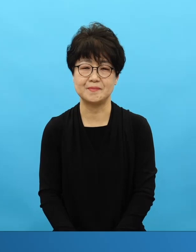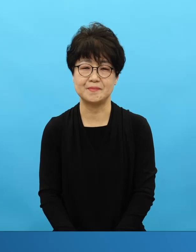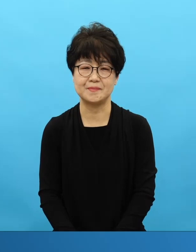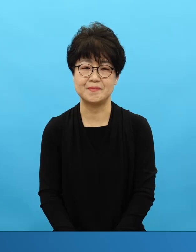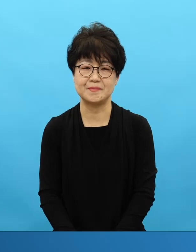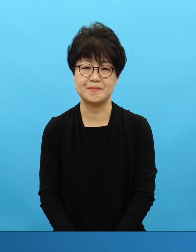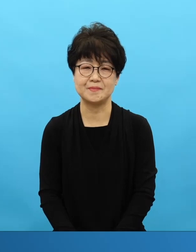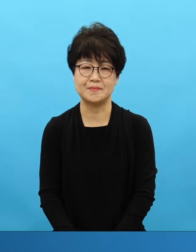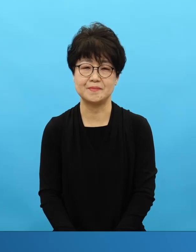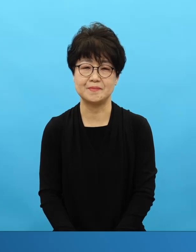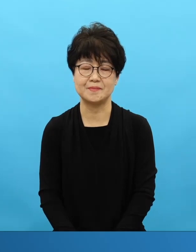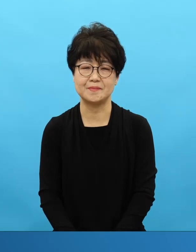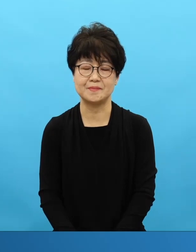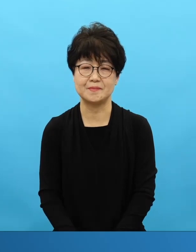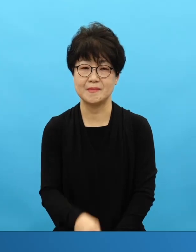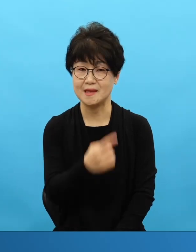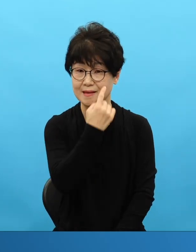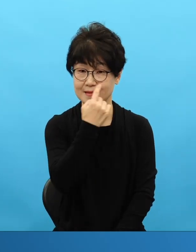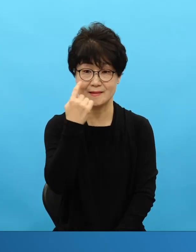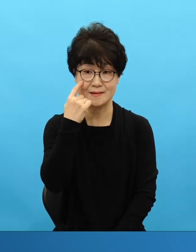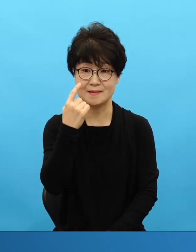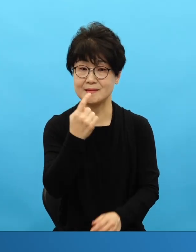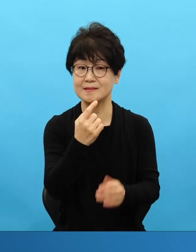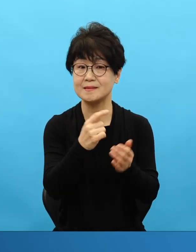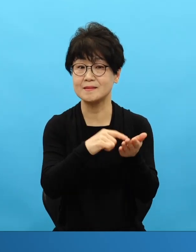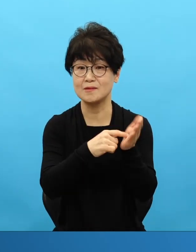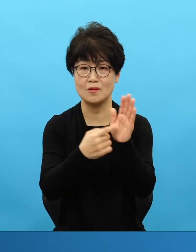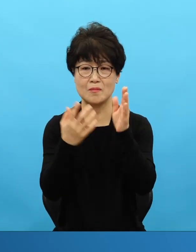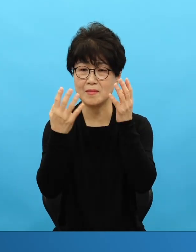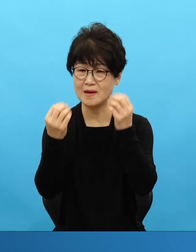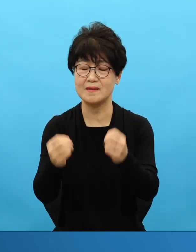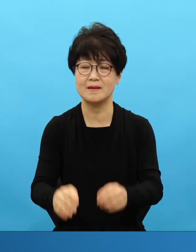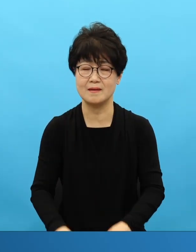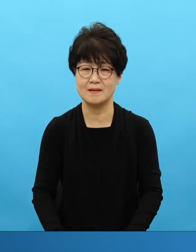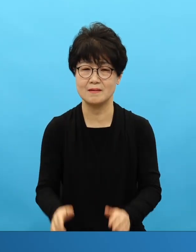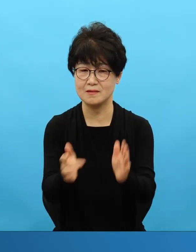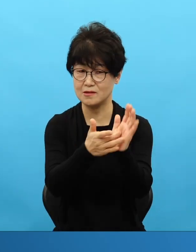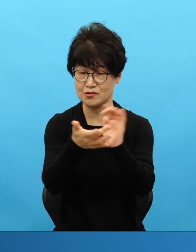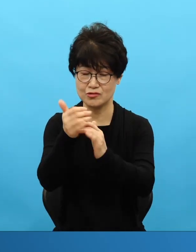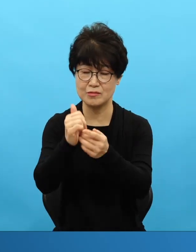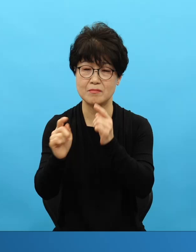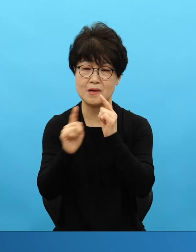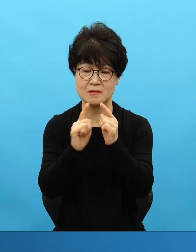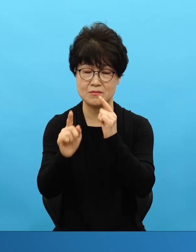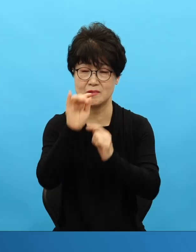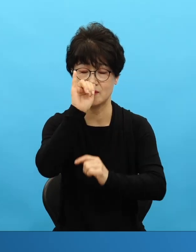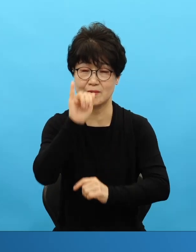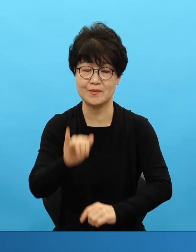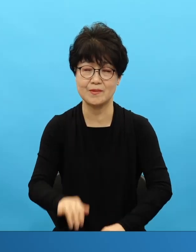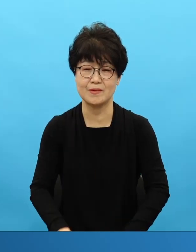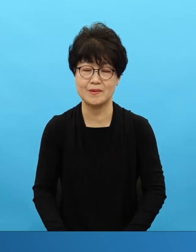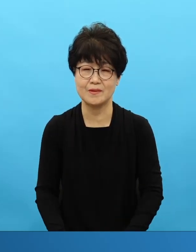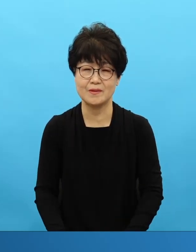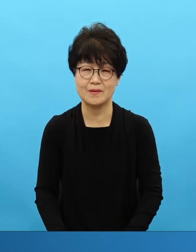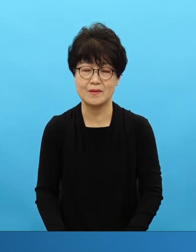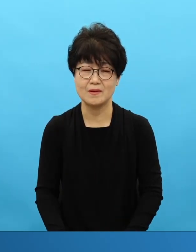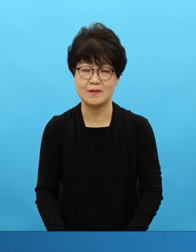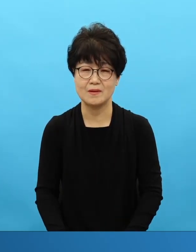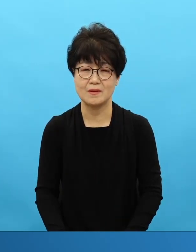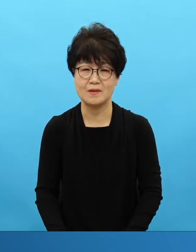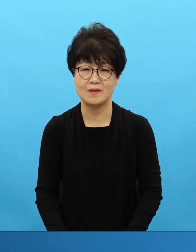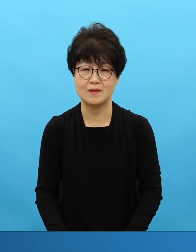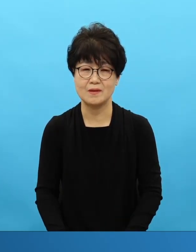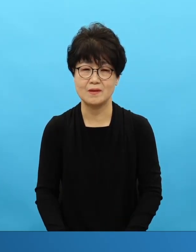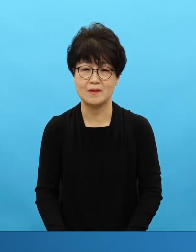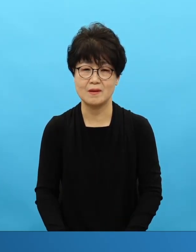world. 증거됐잖아요. There's evidence. 예수님이 그렇게 말씀하셨는데. This is what Jesus spoke. 아니 공부 많이 한